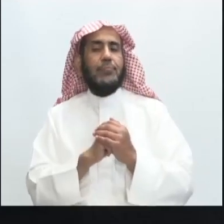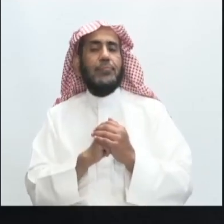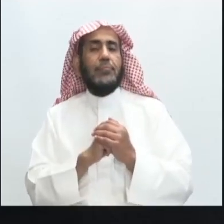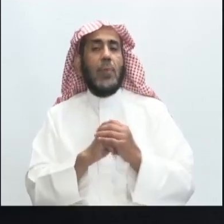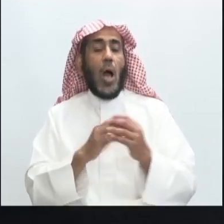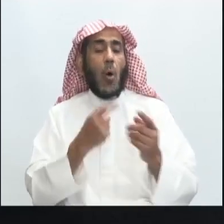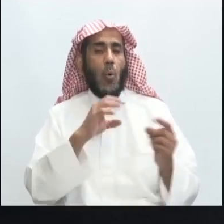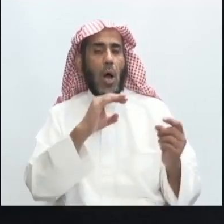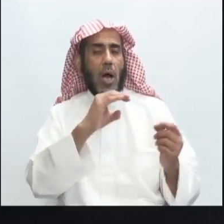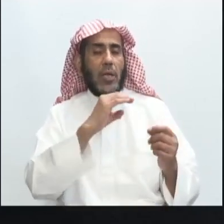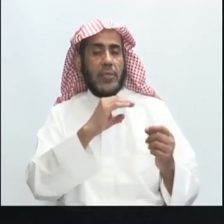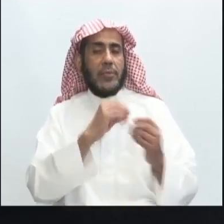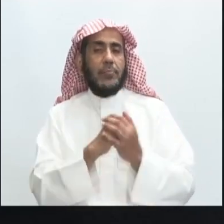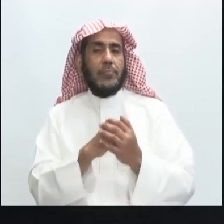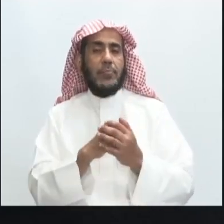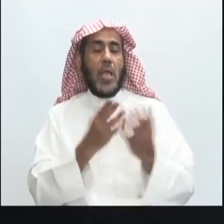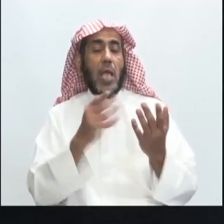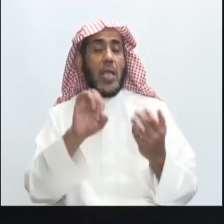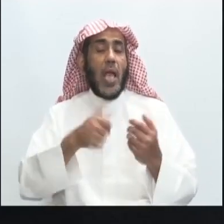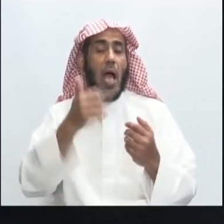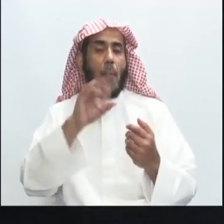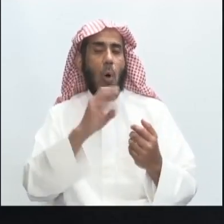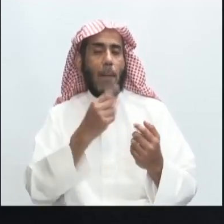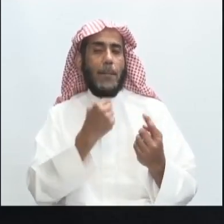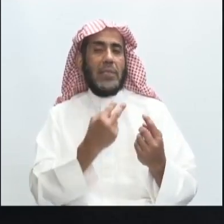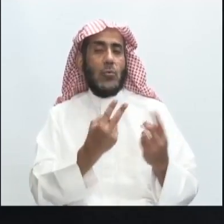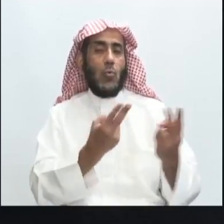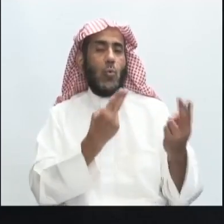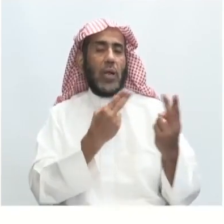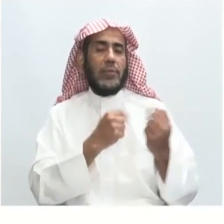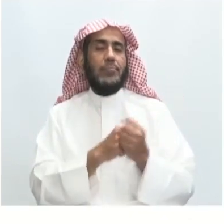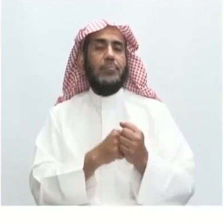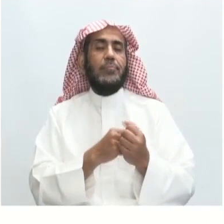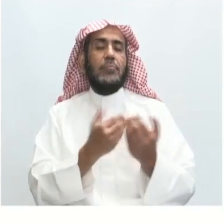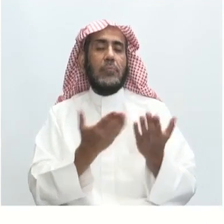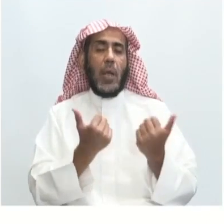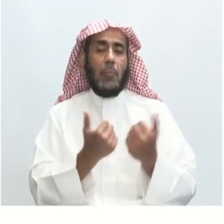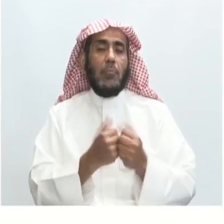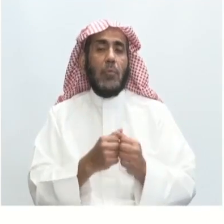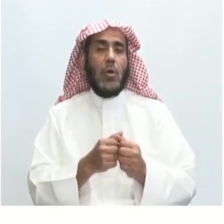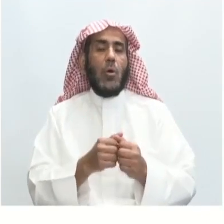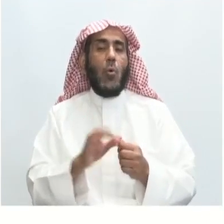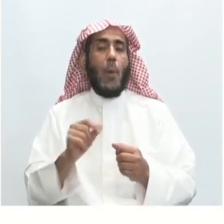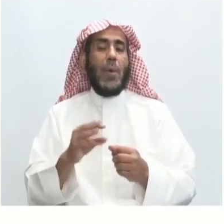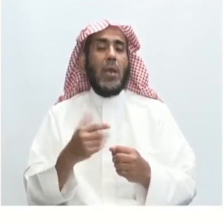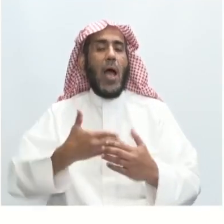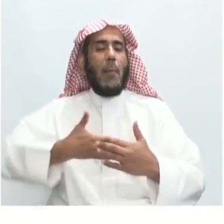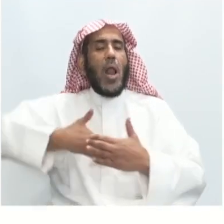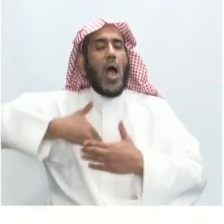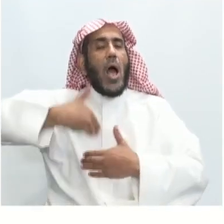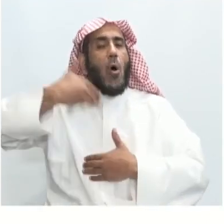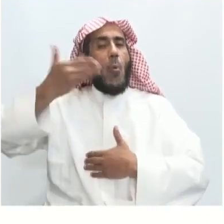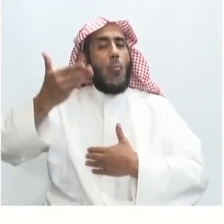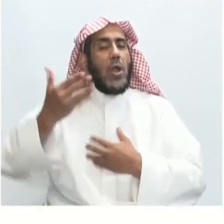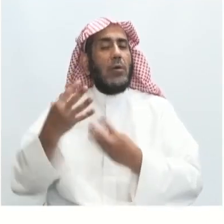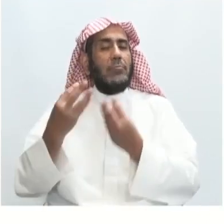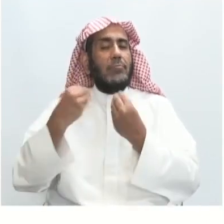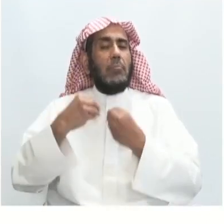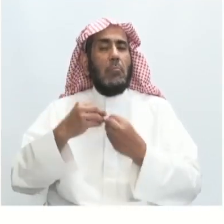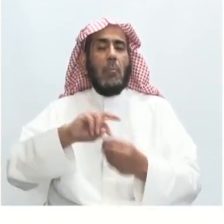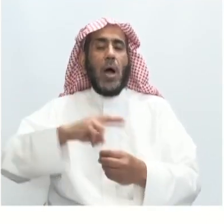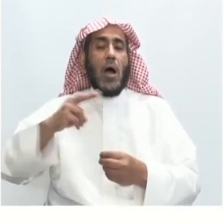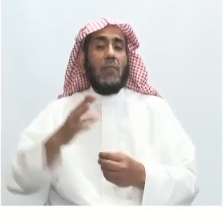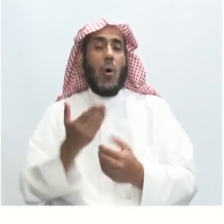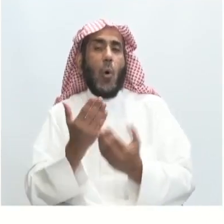الرد عن يا محمد فانا هنا انادي طلب النداء ومن حمل امنيه ومن حمل امنيه